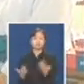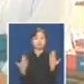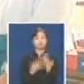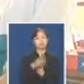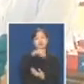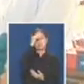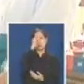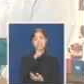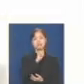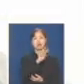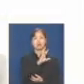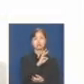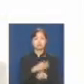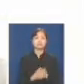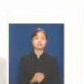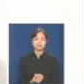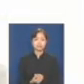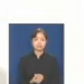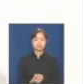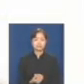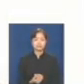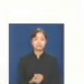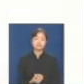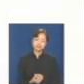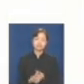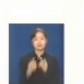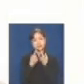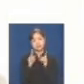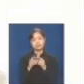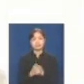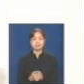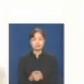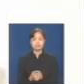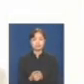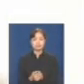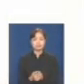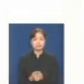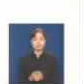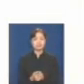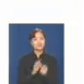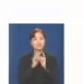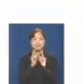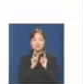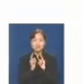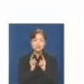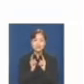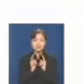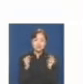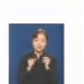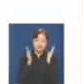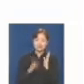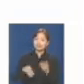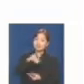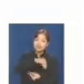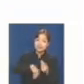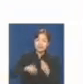างจะคนไม่พอ เวลานี้ก็เป็นเรื่องที่มันมีความแปลกอยู่นะครับก็คือว่าเวลาคุยกับพวกนักธุรกิจ